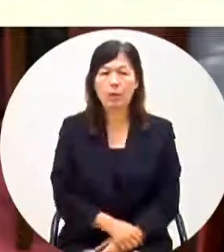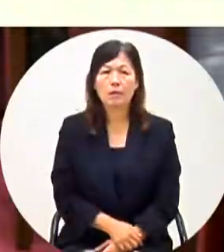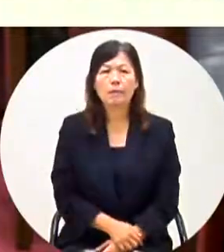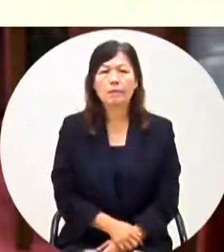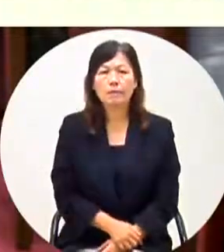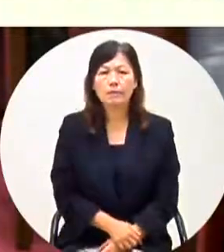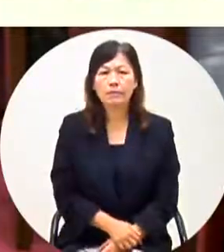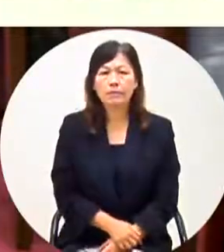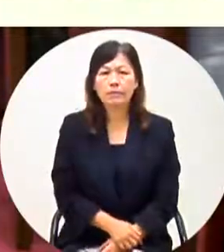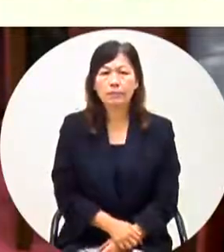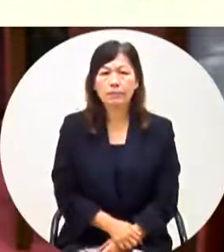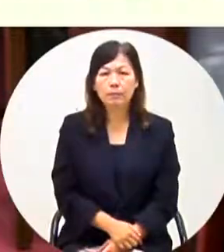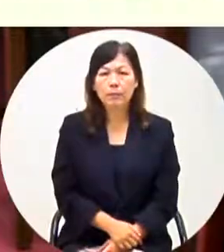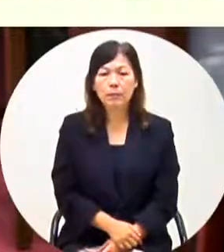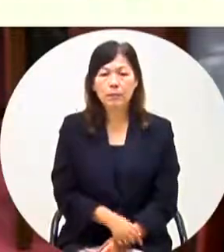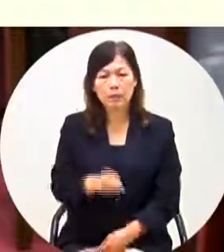问题。